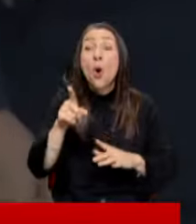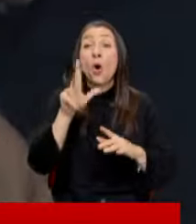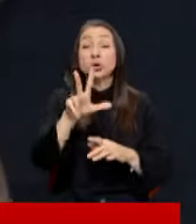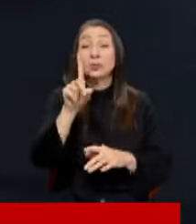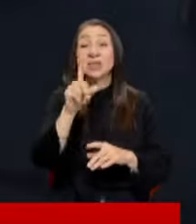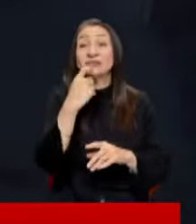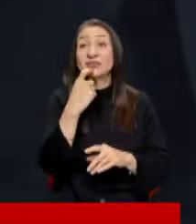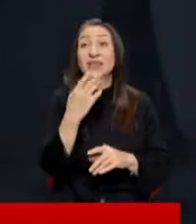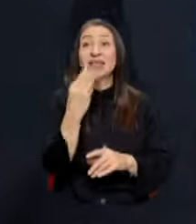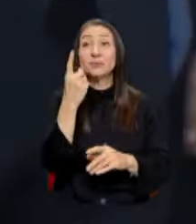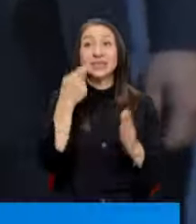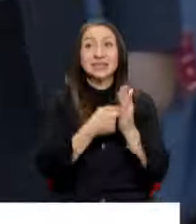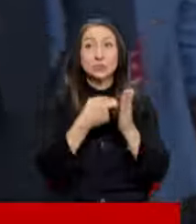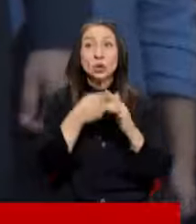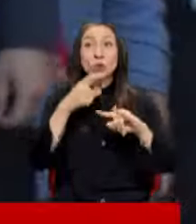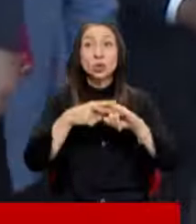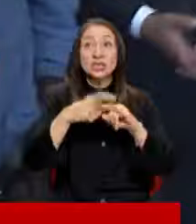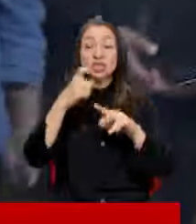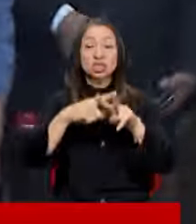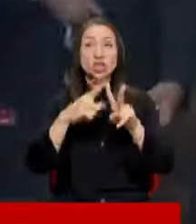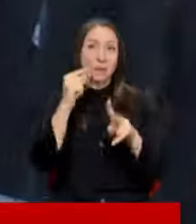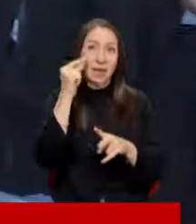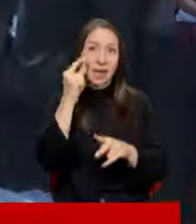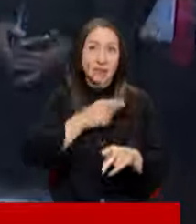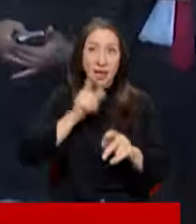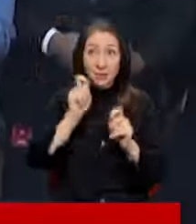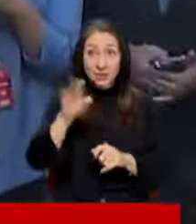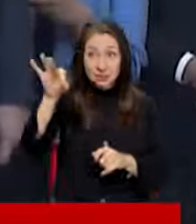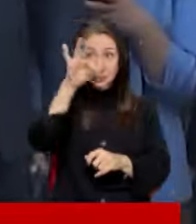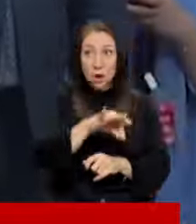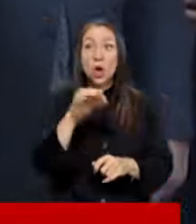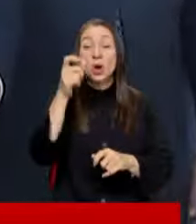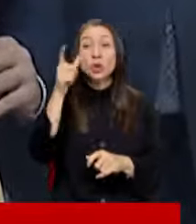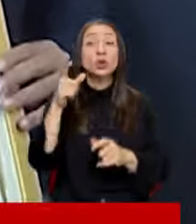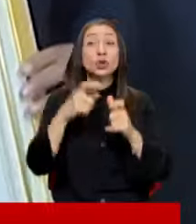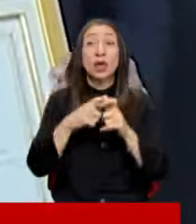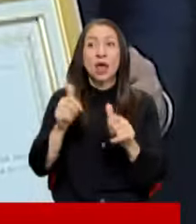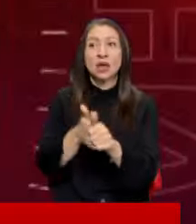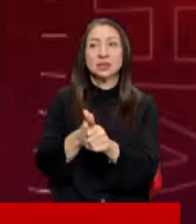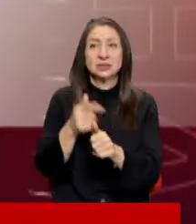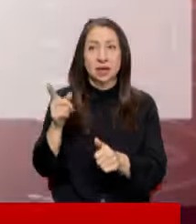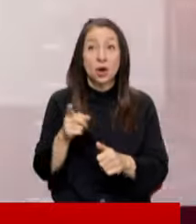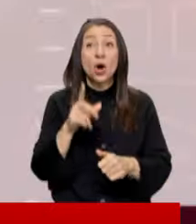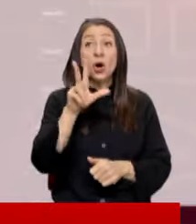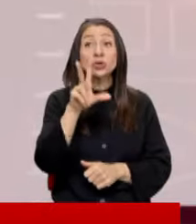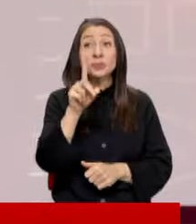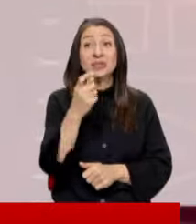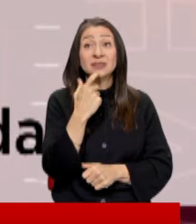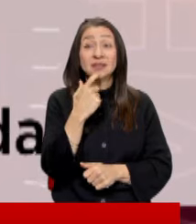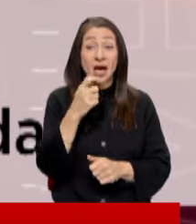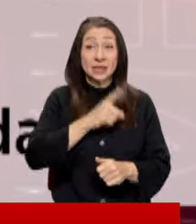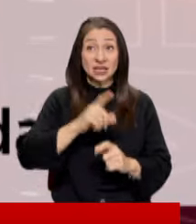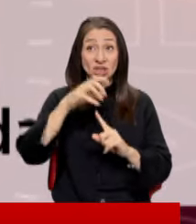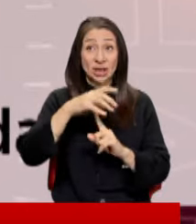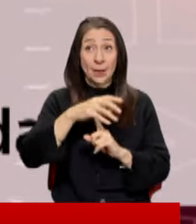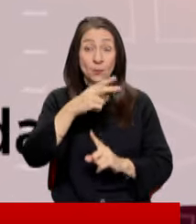31 yaşındaki genç bir isim Hüseyin Can Güner aday yapıldı Özgür Özel Güner'in arkasında durdu 31 yaşındaki aday